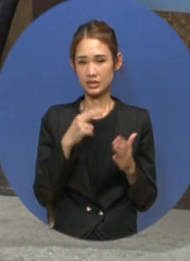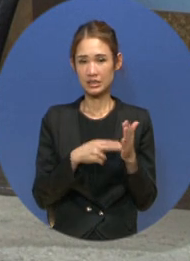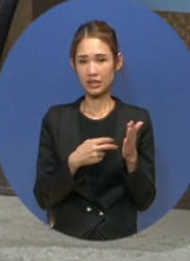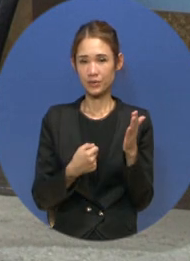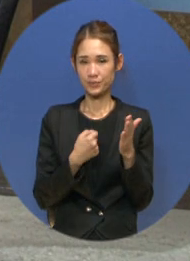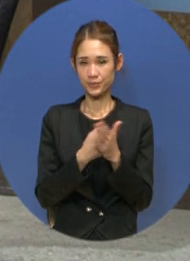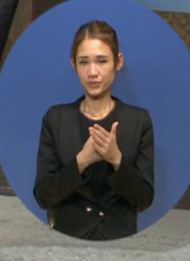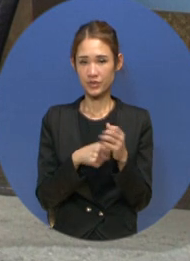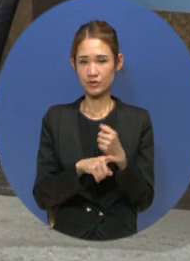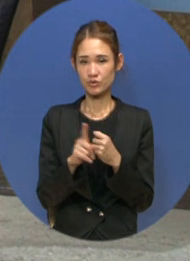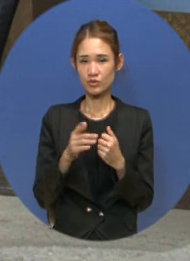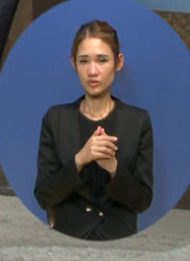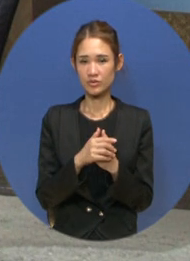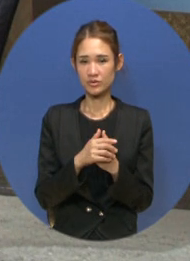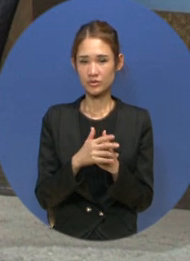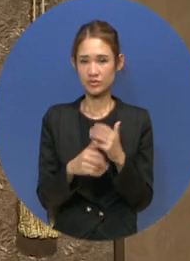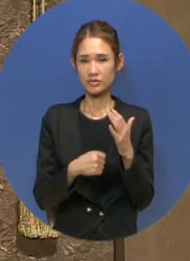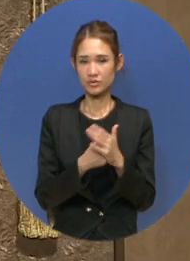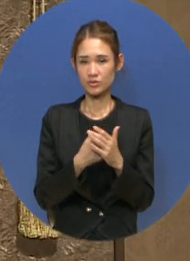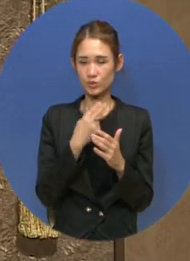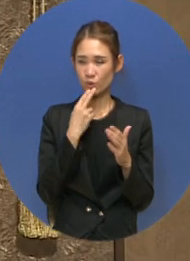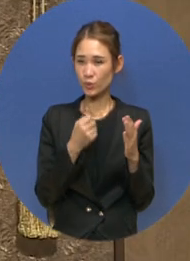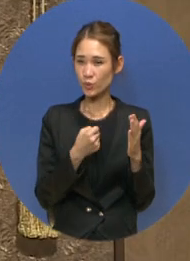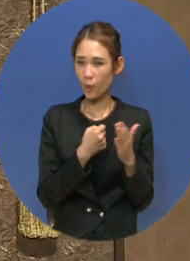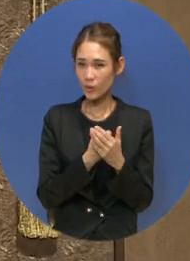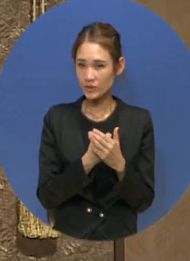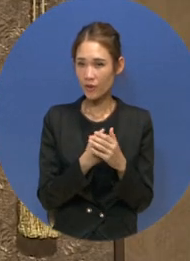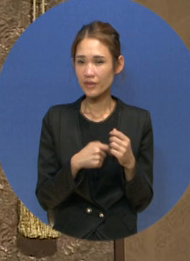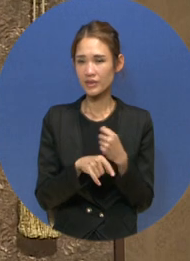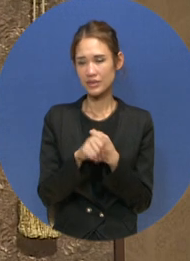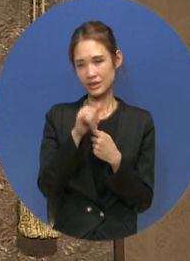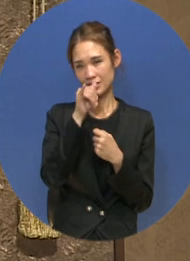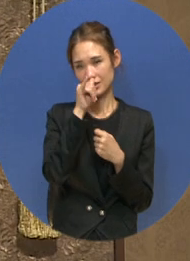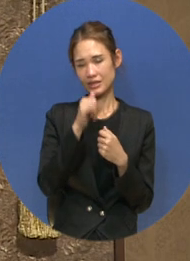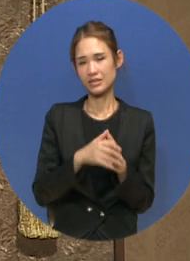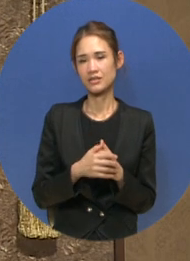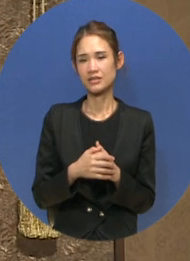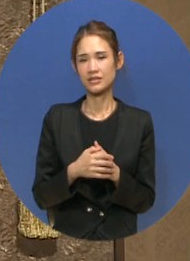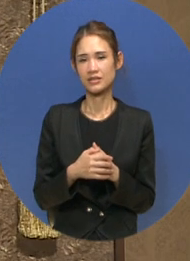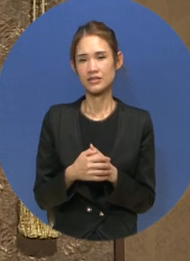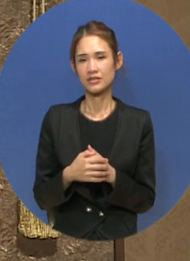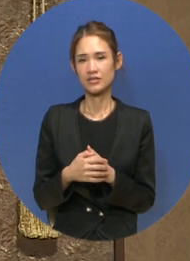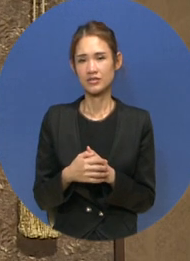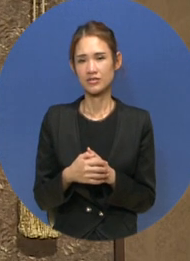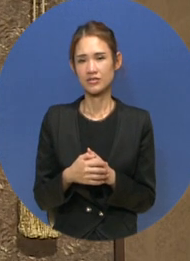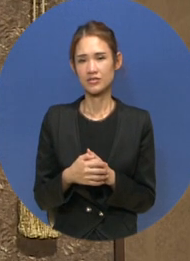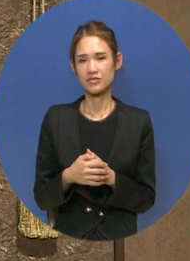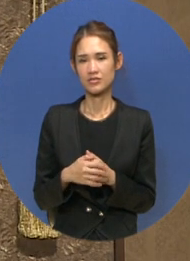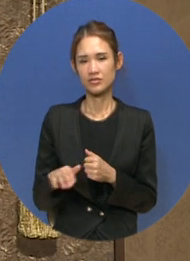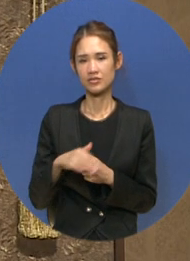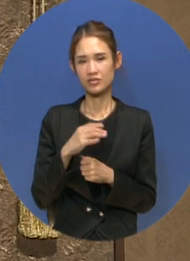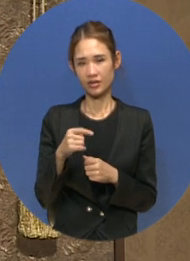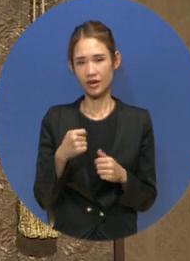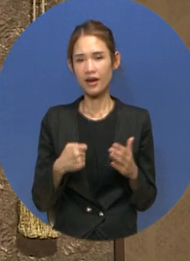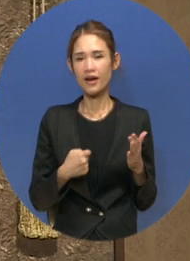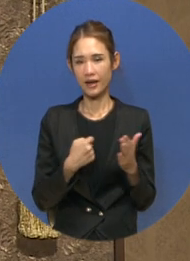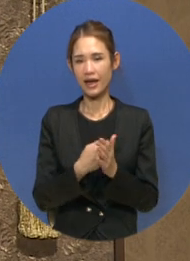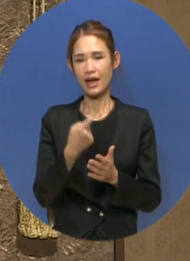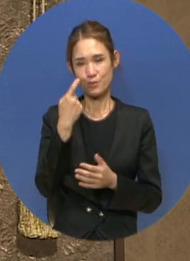이유는 무엇인가요? 아무래도 이제 챌린지가 이제 그 도전이라는 의미가 있으니까요. 예. 우리가 한번 도전해